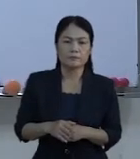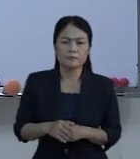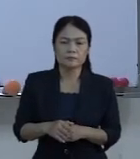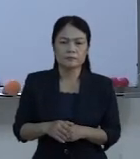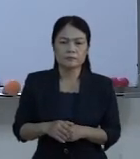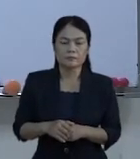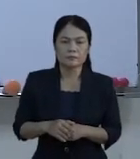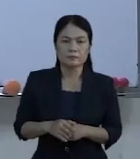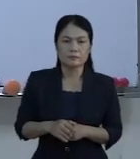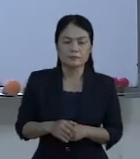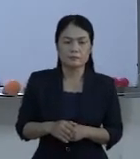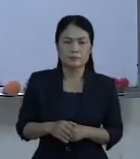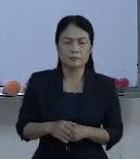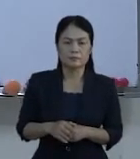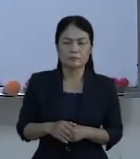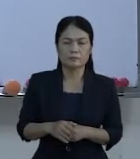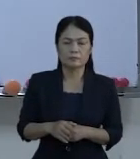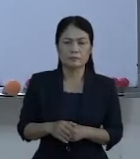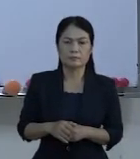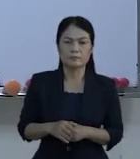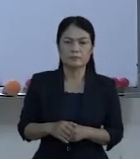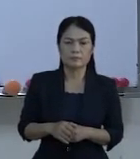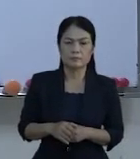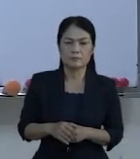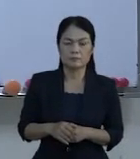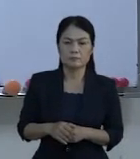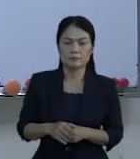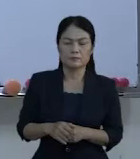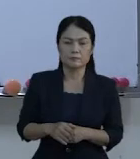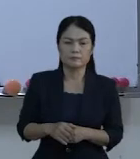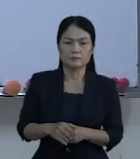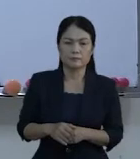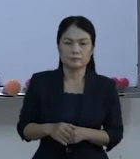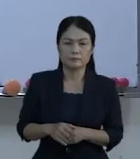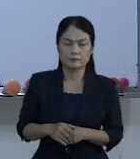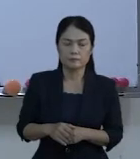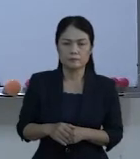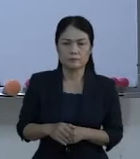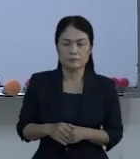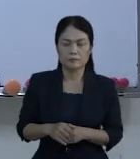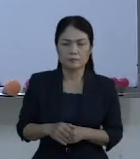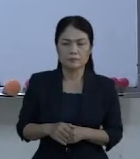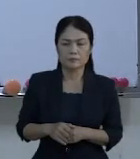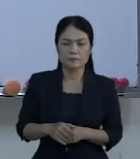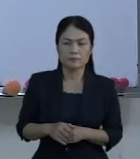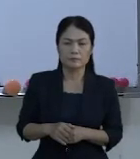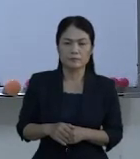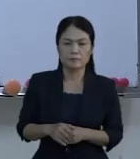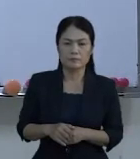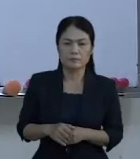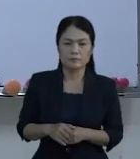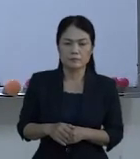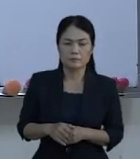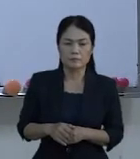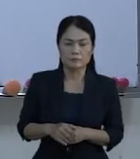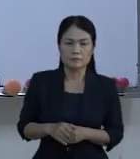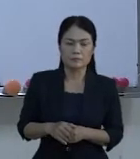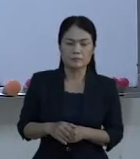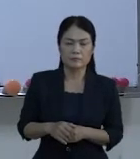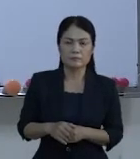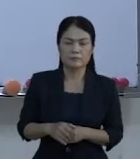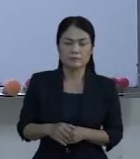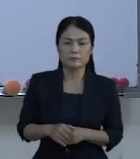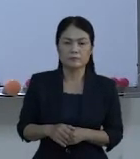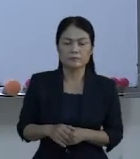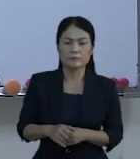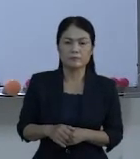mơn và pi mơn bên đây lại đi hai con trái pi mơn của mán bầy bầy chấn lại đi những chai chỉ